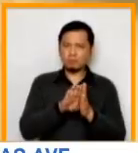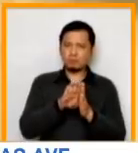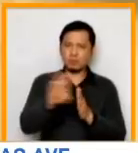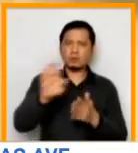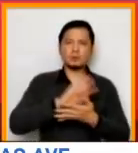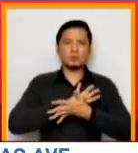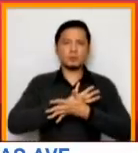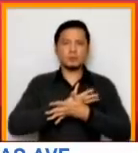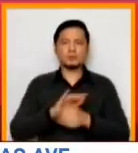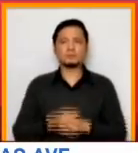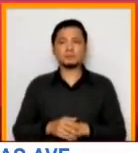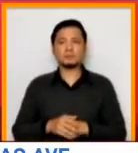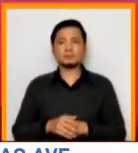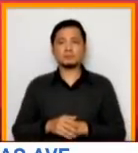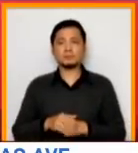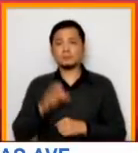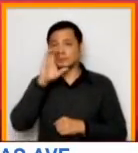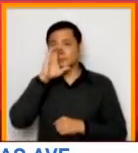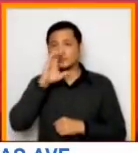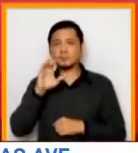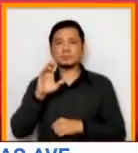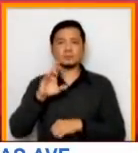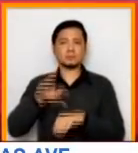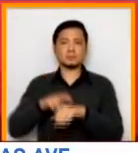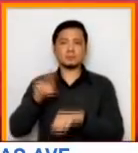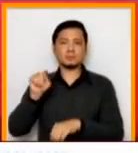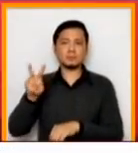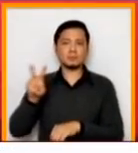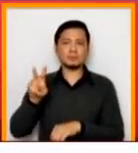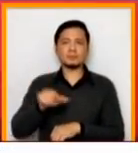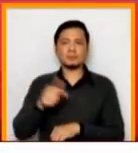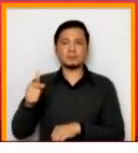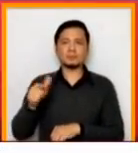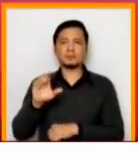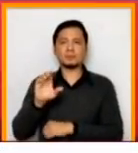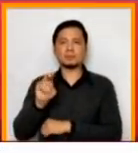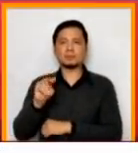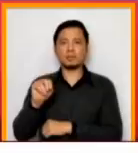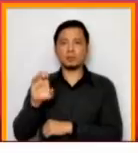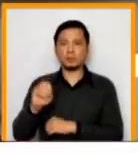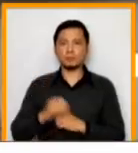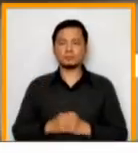may live report ang host ng GMA Regional TV Live, si Nico Sereno. Nico.